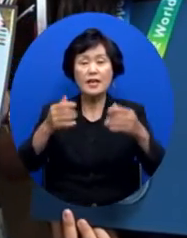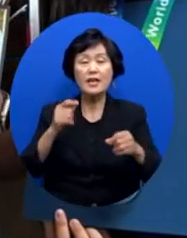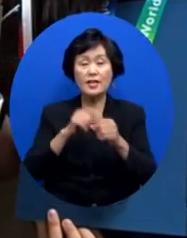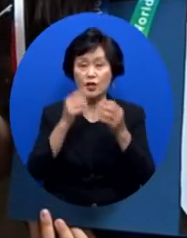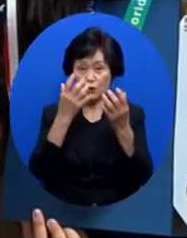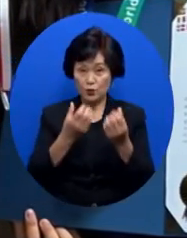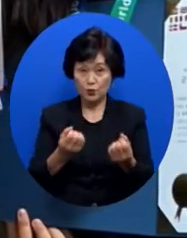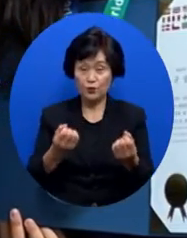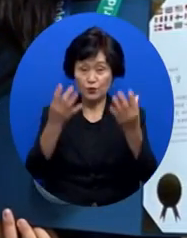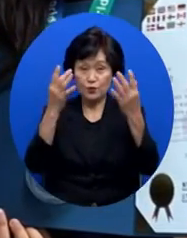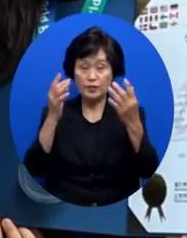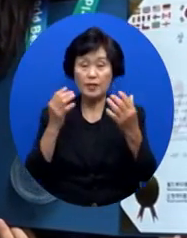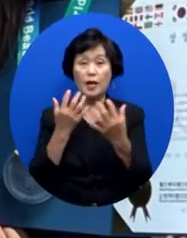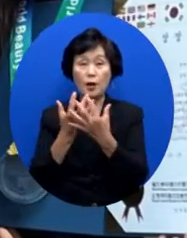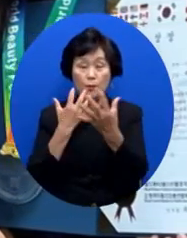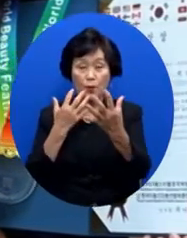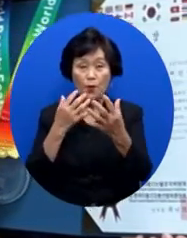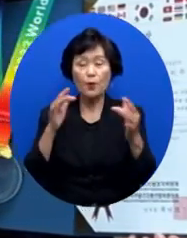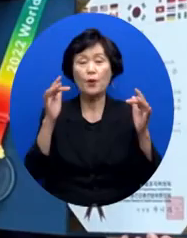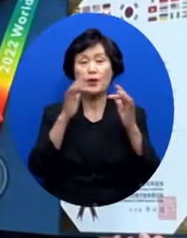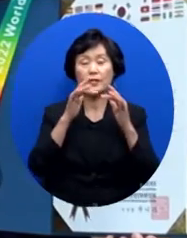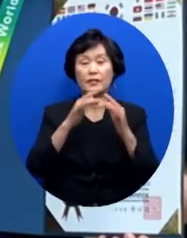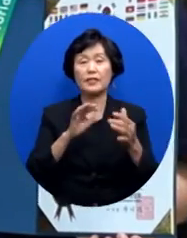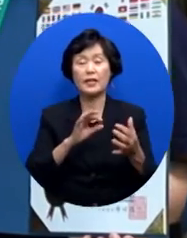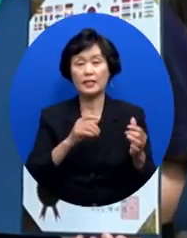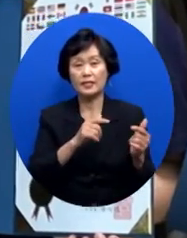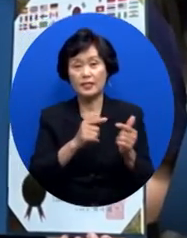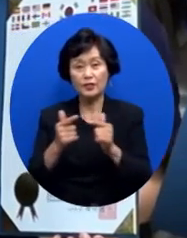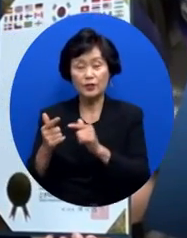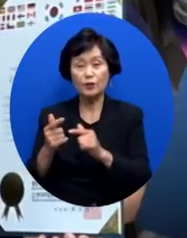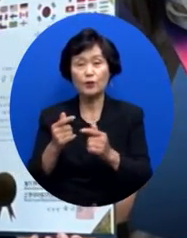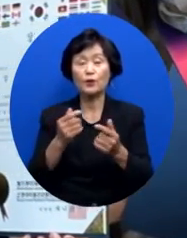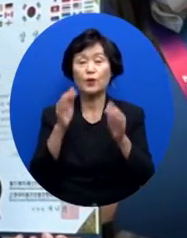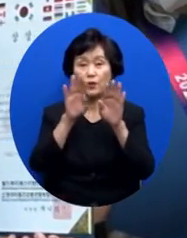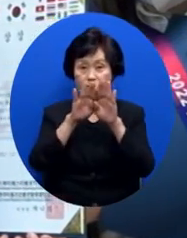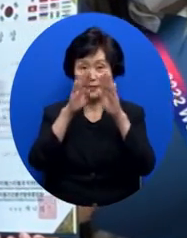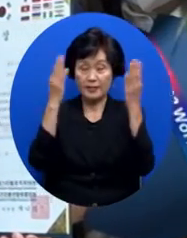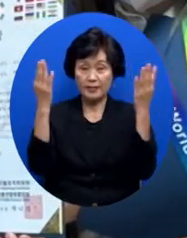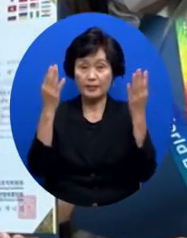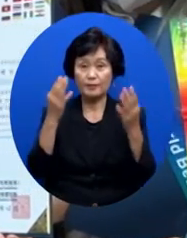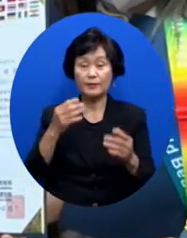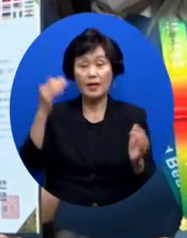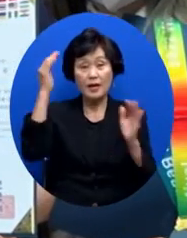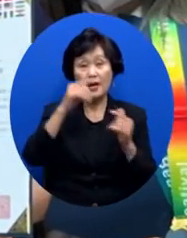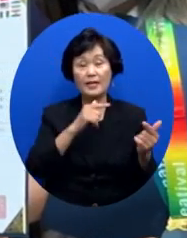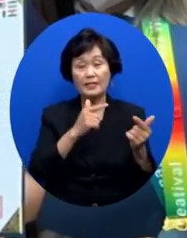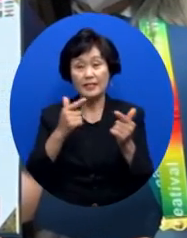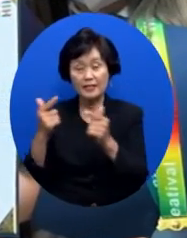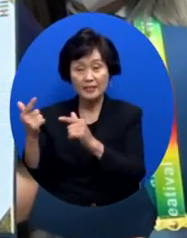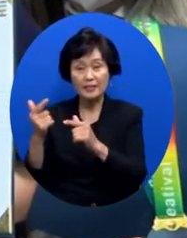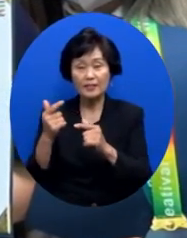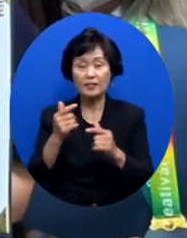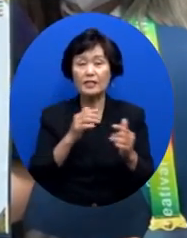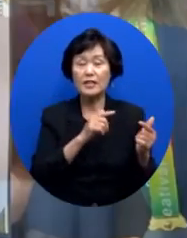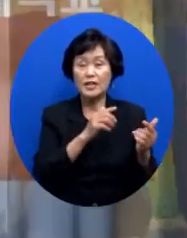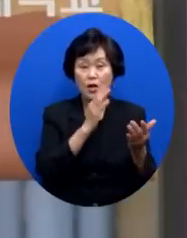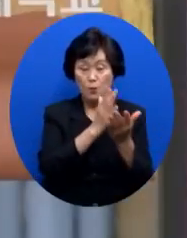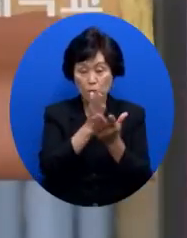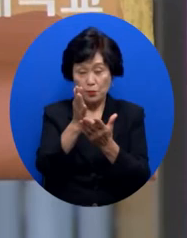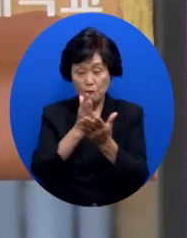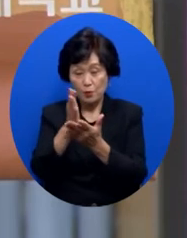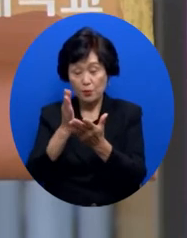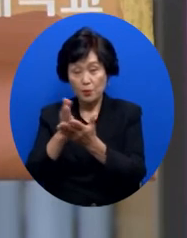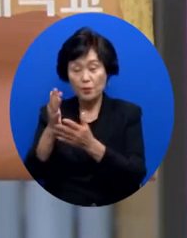대명 과 비대면 으로 진행 되십니다 백성 8 재학생들은 아트 마스크 부문 그랑프리 수상을 비롯해 스톤 아트